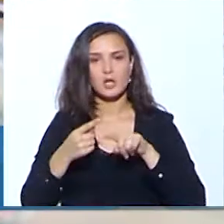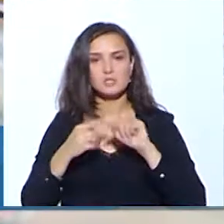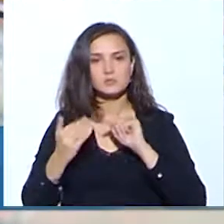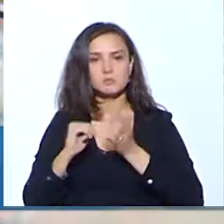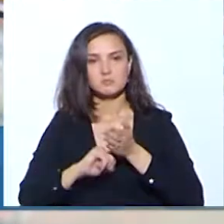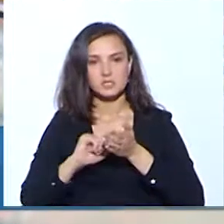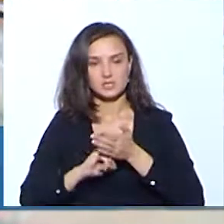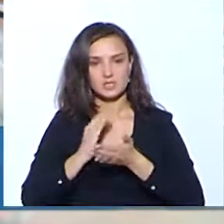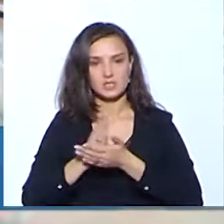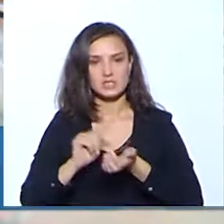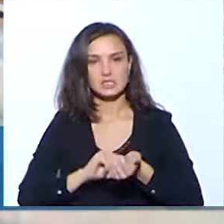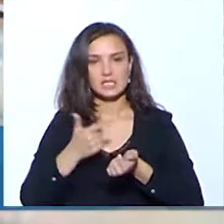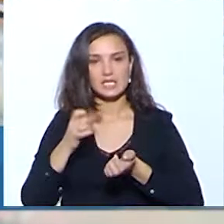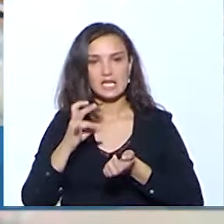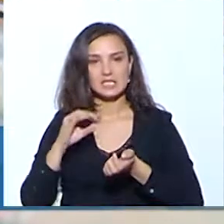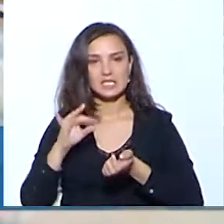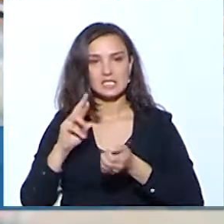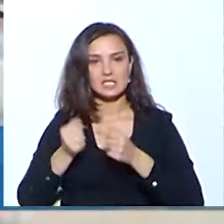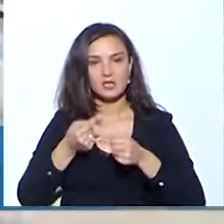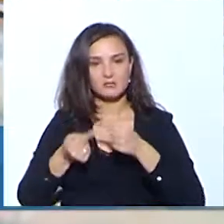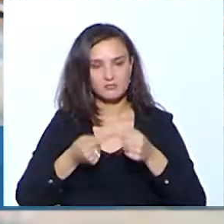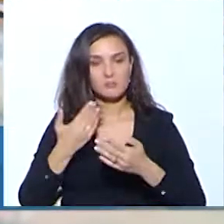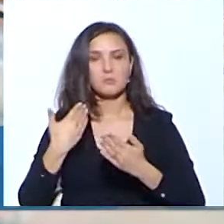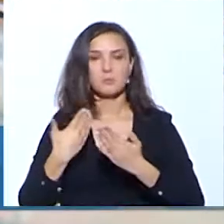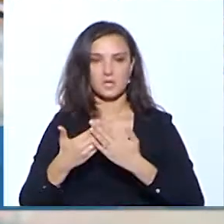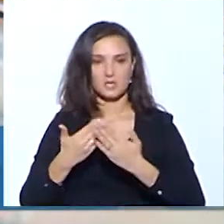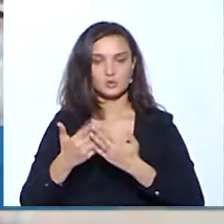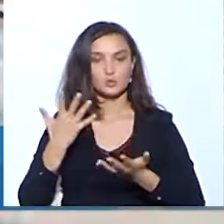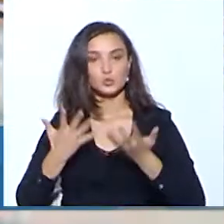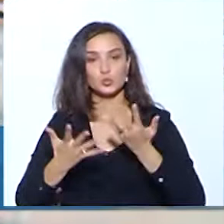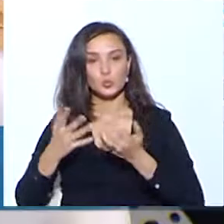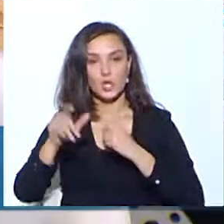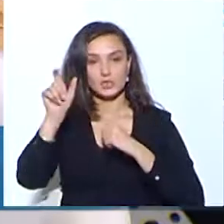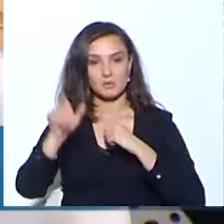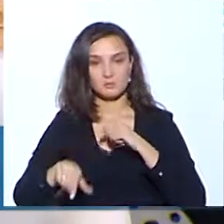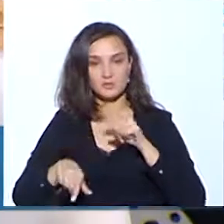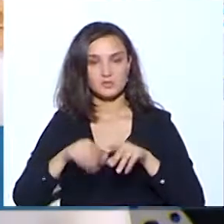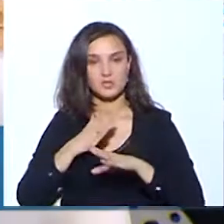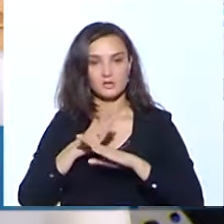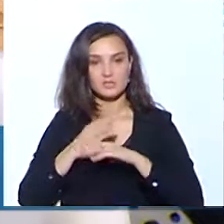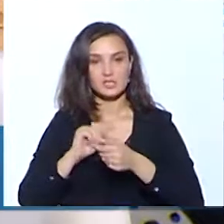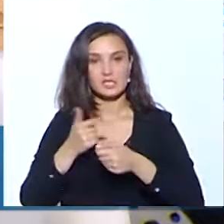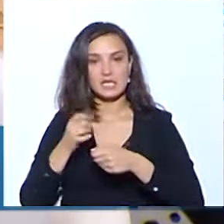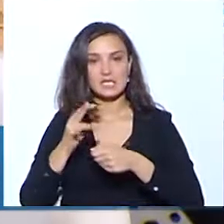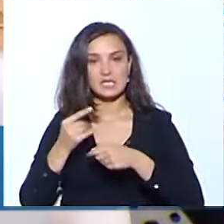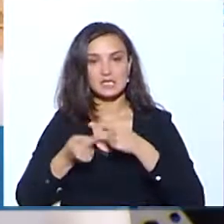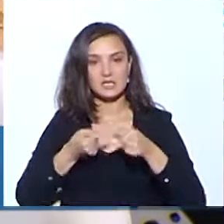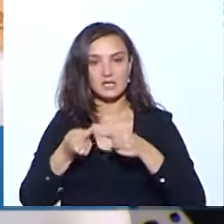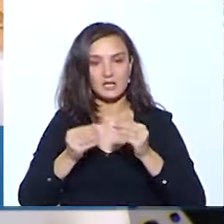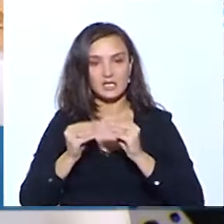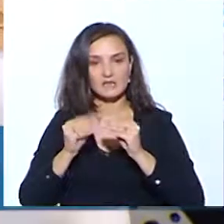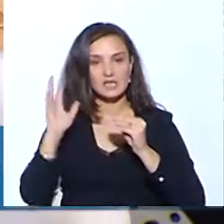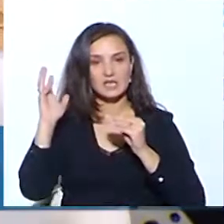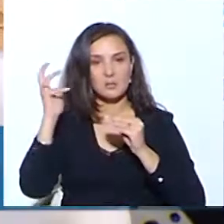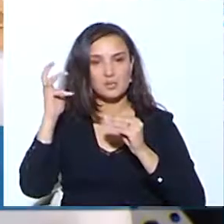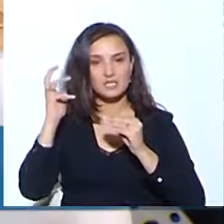უდევს გენეტიკური პრედისპოზიციაც. მაგალითად, თუ ადამიანს აქვს გენეტიკური დატვირთვა იგივე